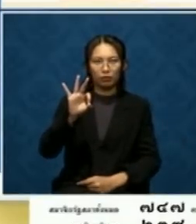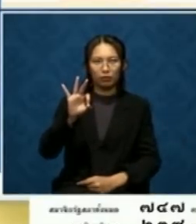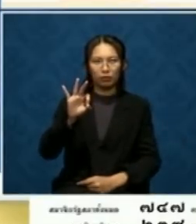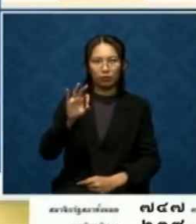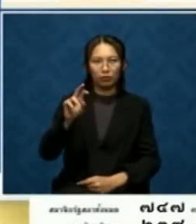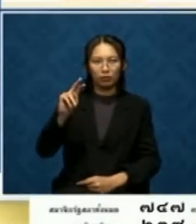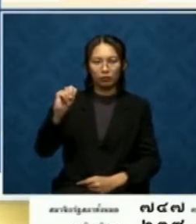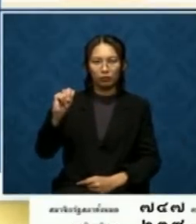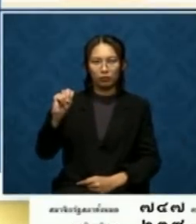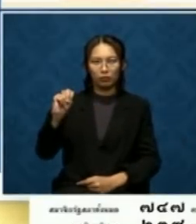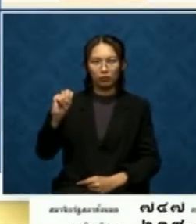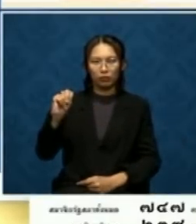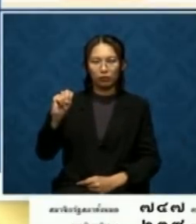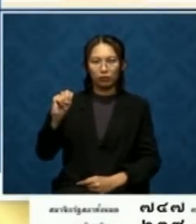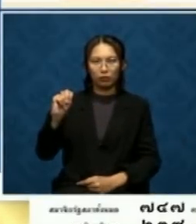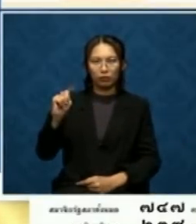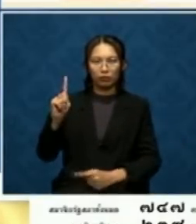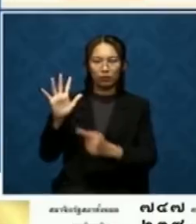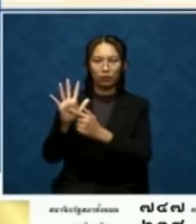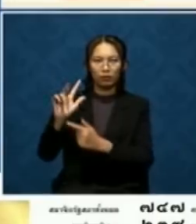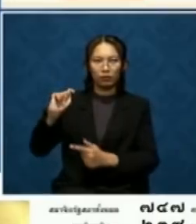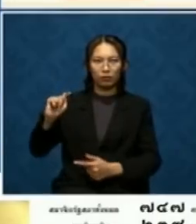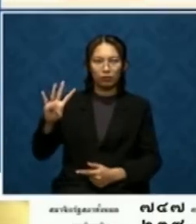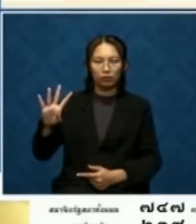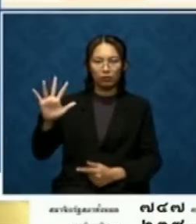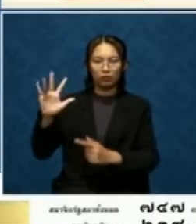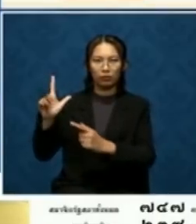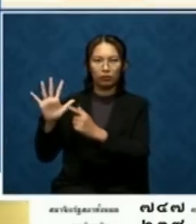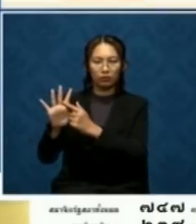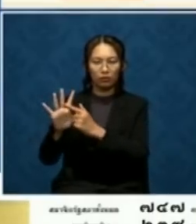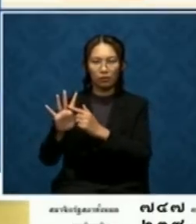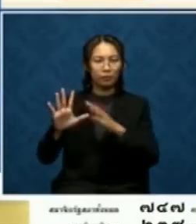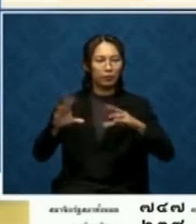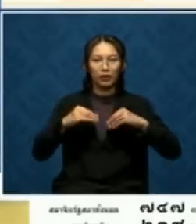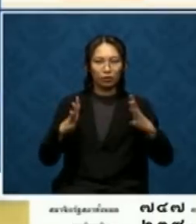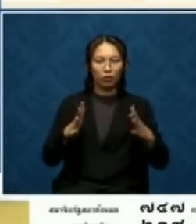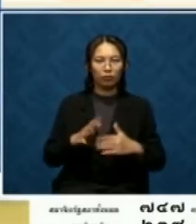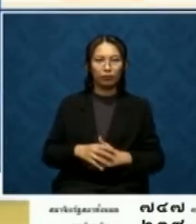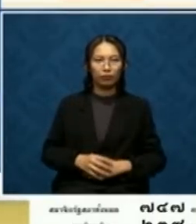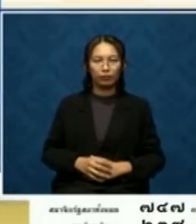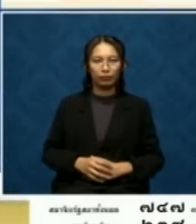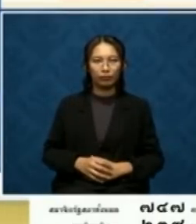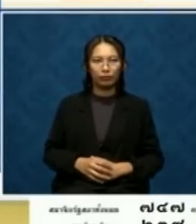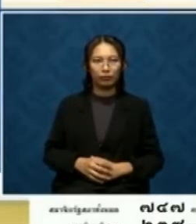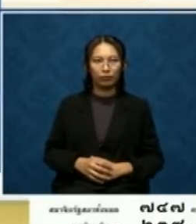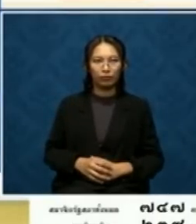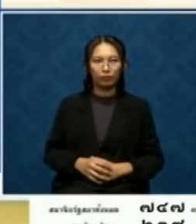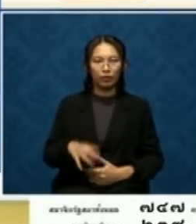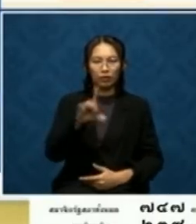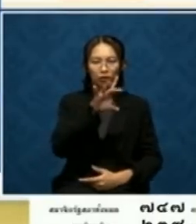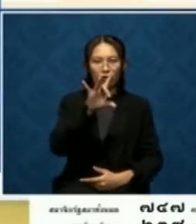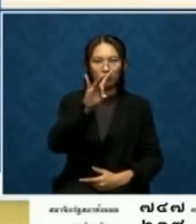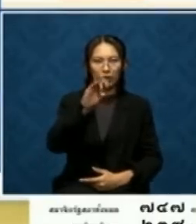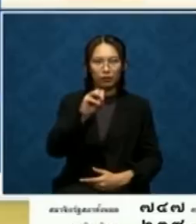เป็นหลักดูแลในเรื่องของความมั่นคงเป็นหลักนะแต่ว่าแน่นอนว่าความมั่นคงบางส่วนอาจจะต้องมีสัดส่วนที่กระจาย